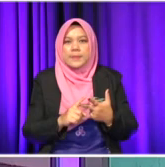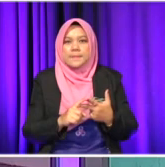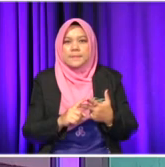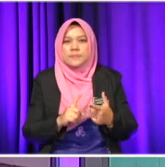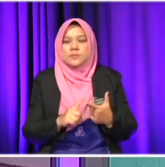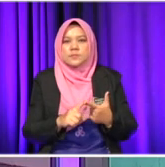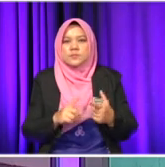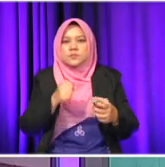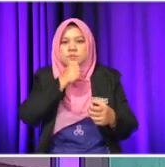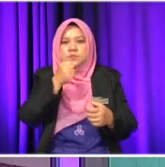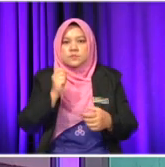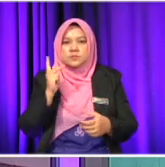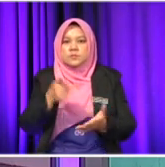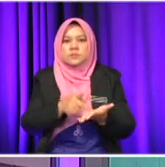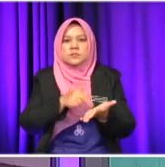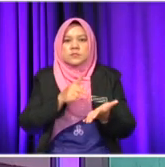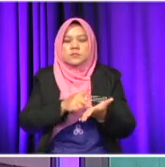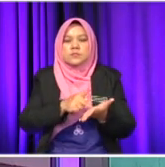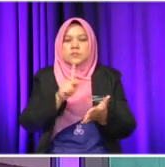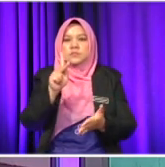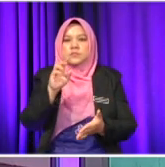kos tadi dia suruh kita kirim